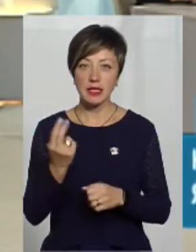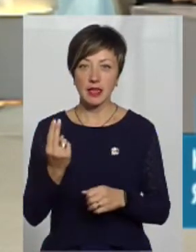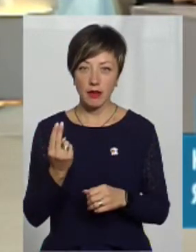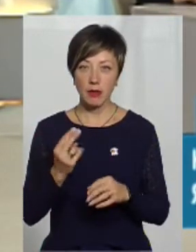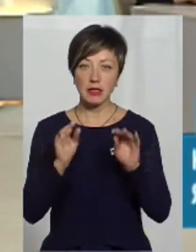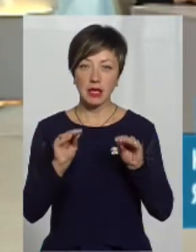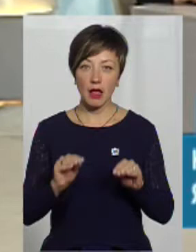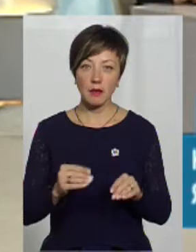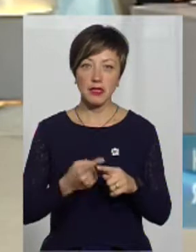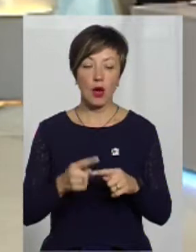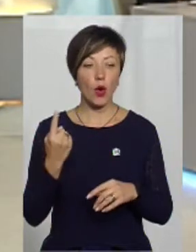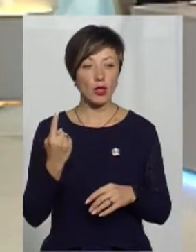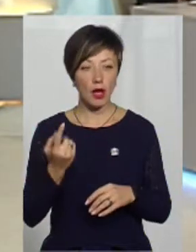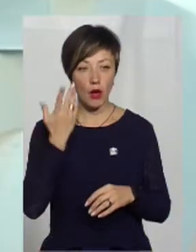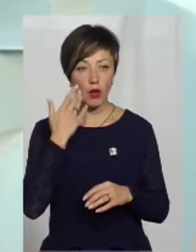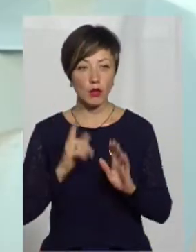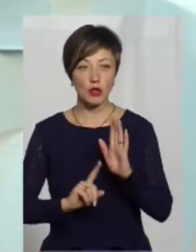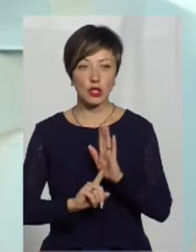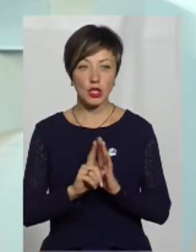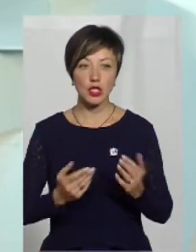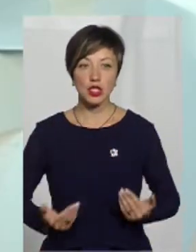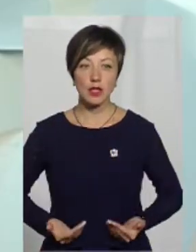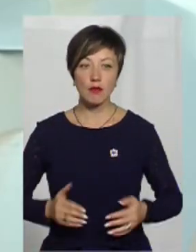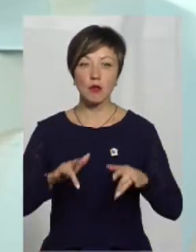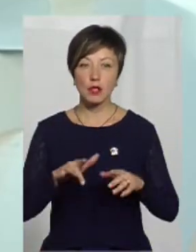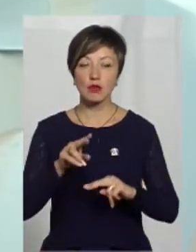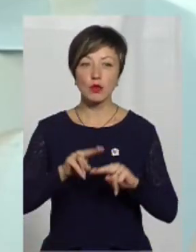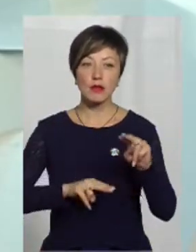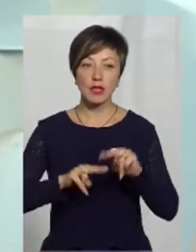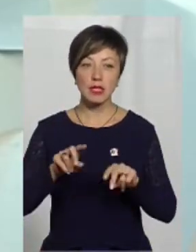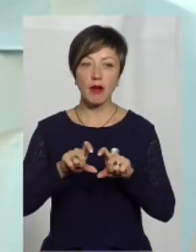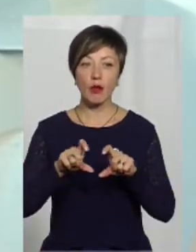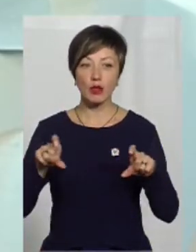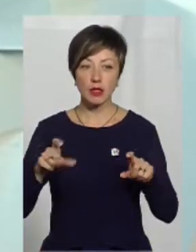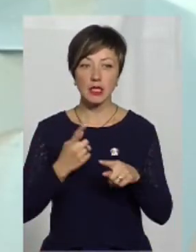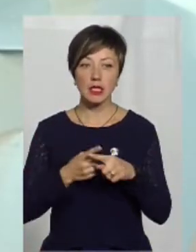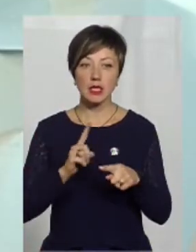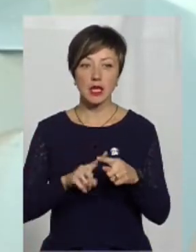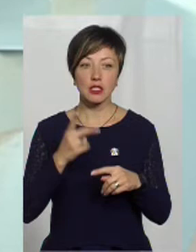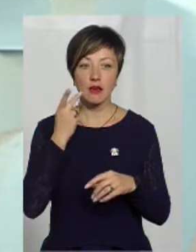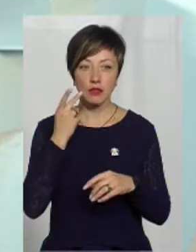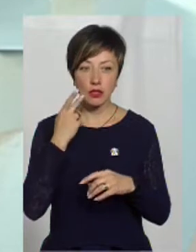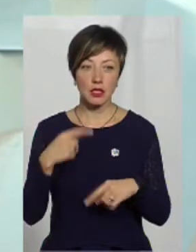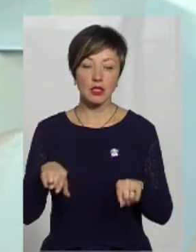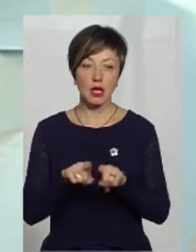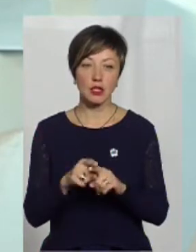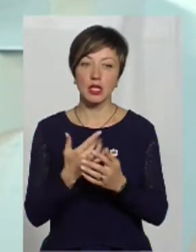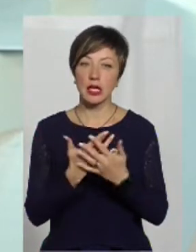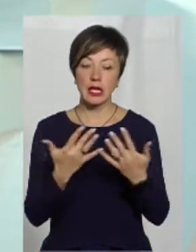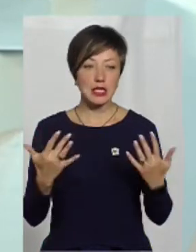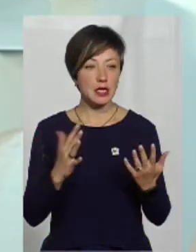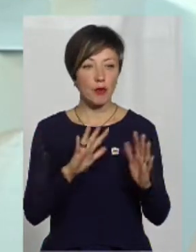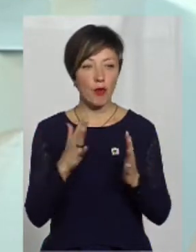цифрами, і з датами, це одне. Коли починається живий процес будівництва амбулаторії, це завжди теж різні